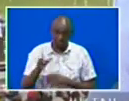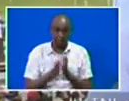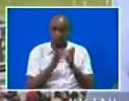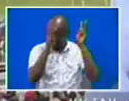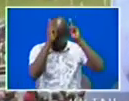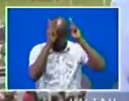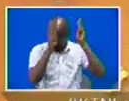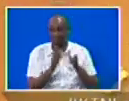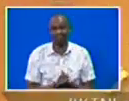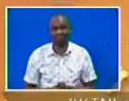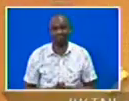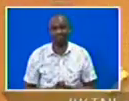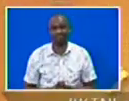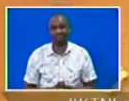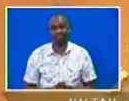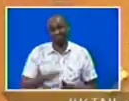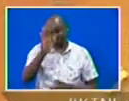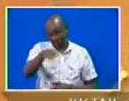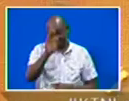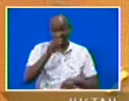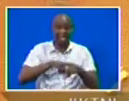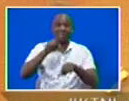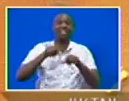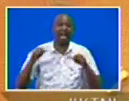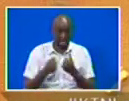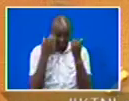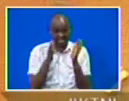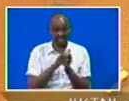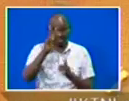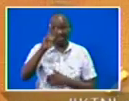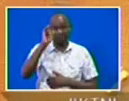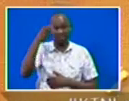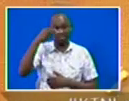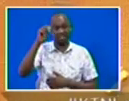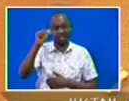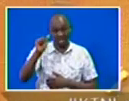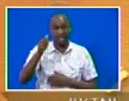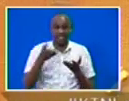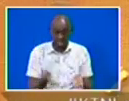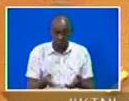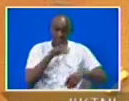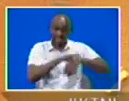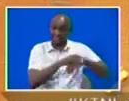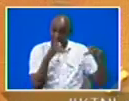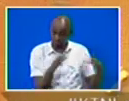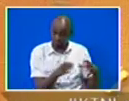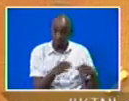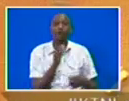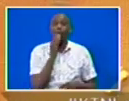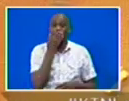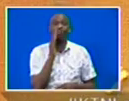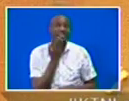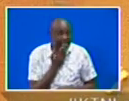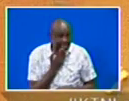Kakamega. Mtazamaji, huku haya kijiri katika kaunti ya Vihiga, kiongozi wa muungano wa NASA Musalia